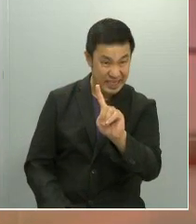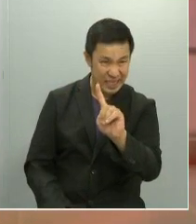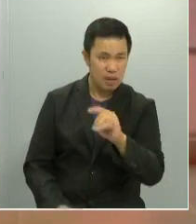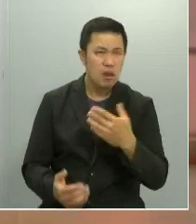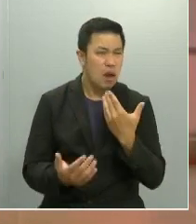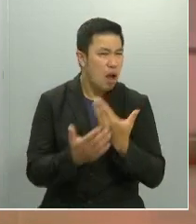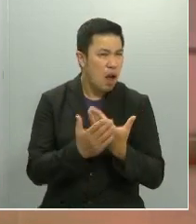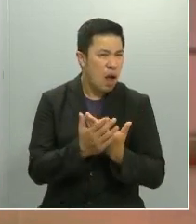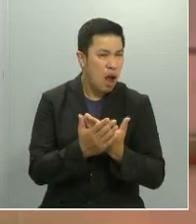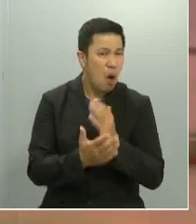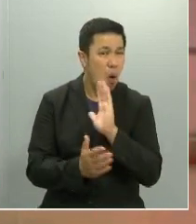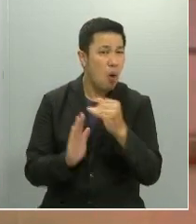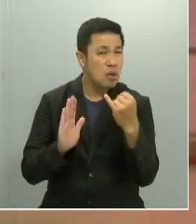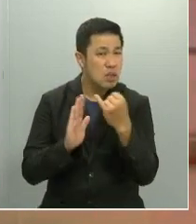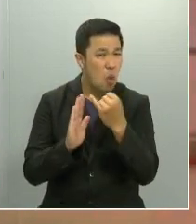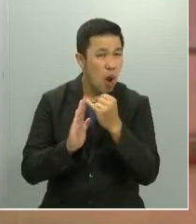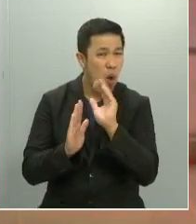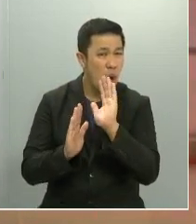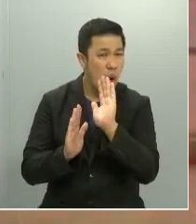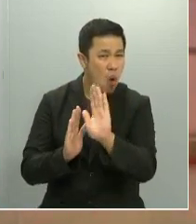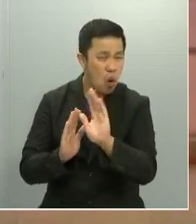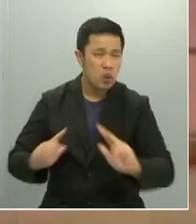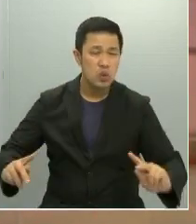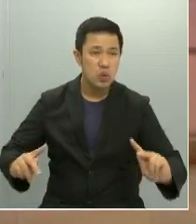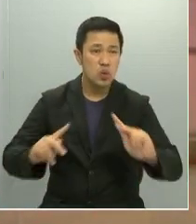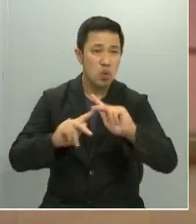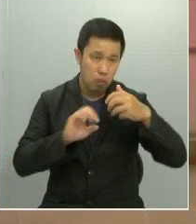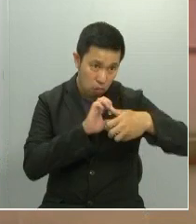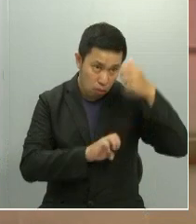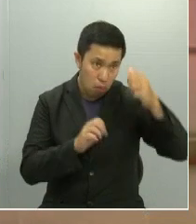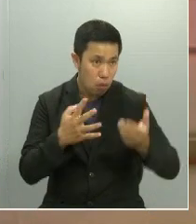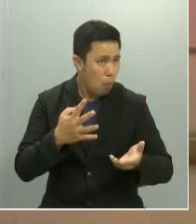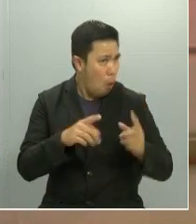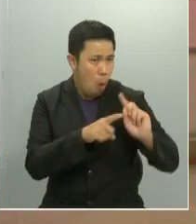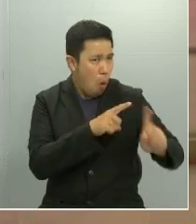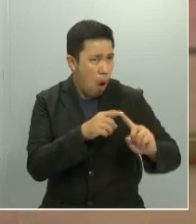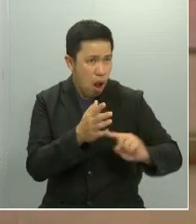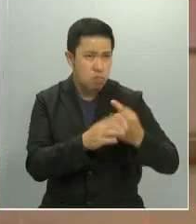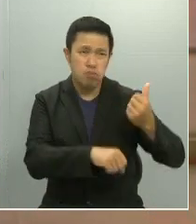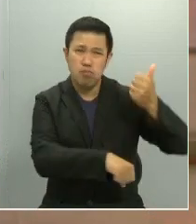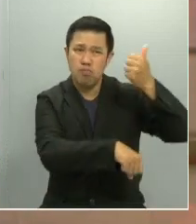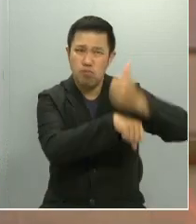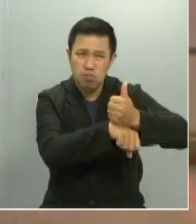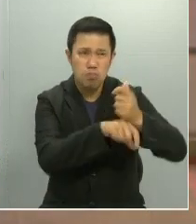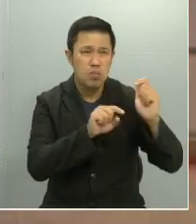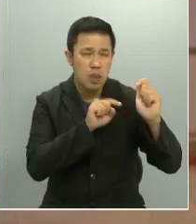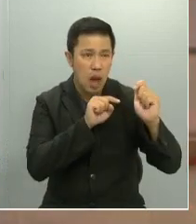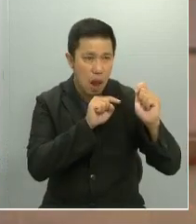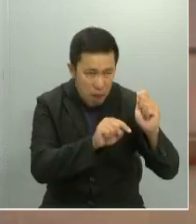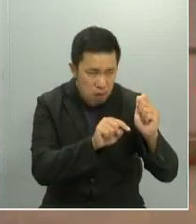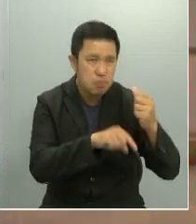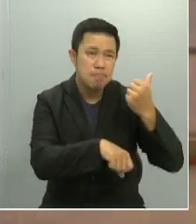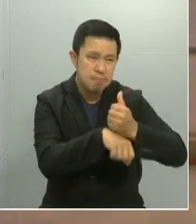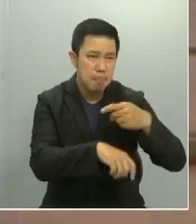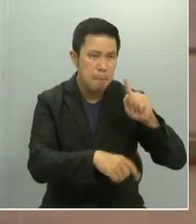กลไกลของจังหวัดภายใต้กระทรวงมาไทยทุกระดับเลยใช่ไหมทุกระดับตั้งแต่ถ้าหากว่านายอำเภอปลัดอำเภอ